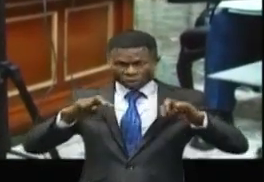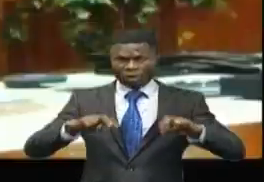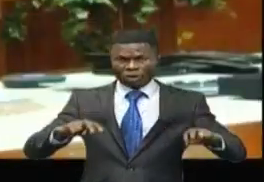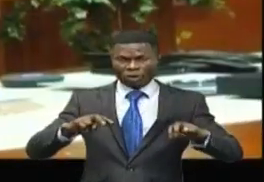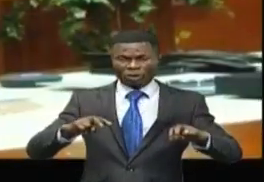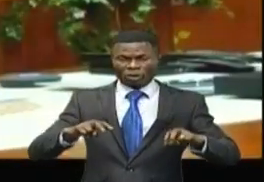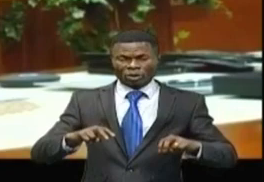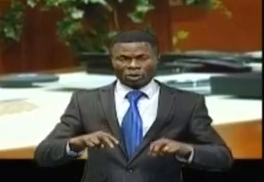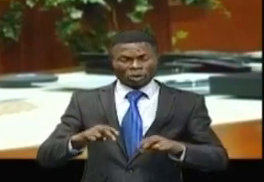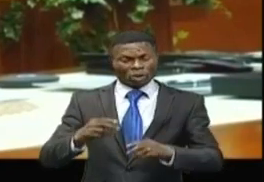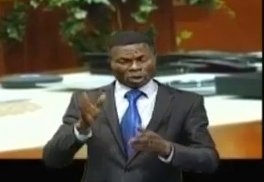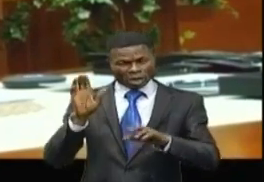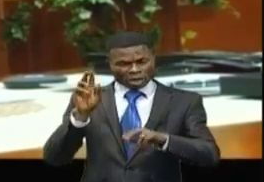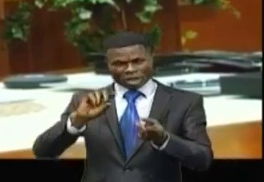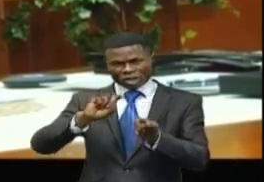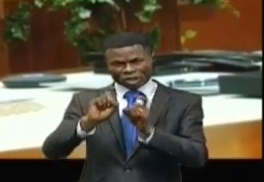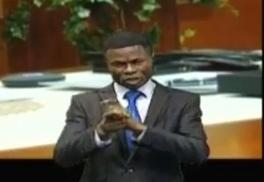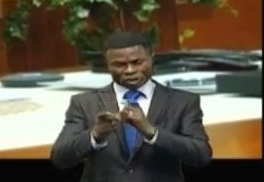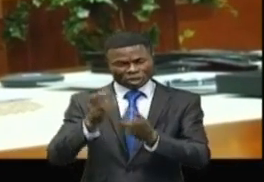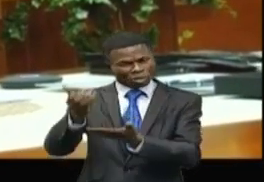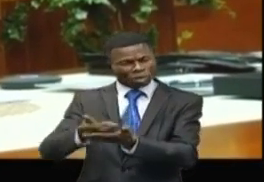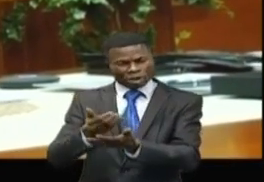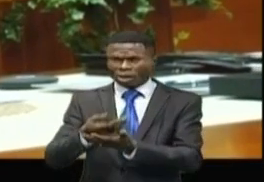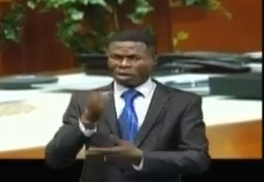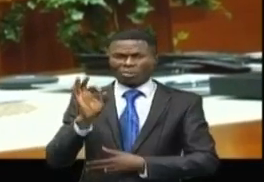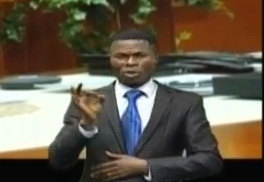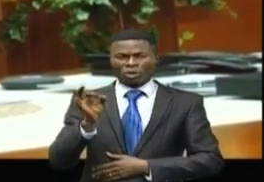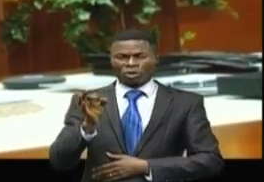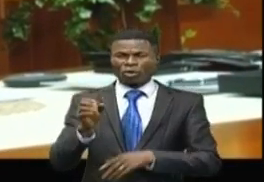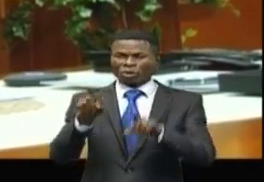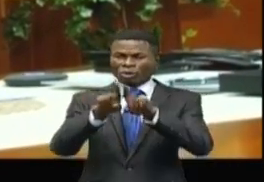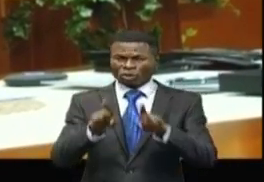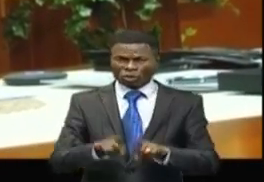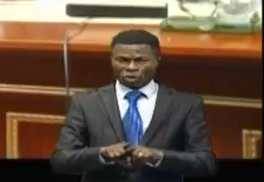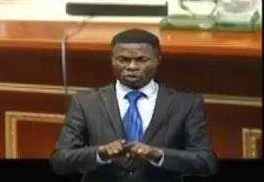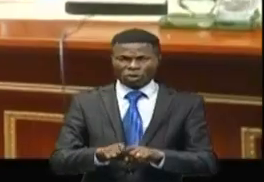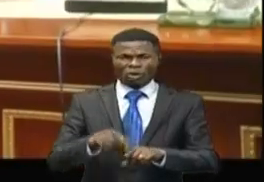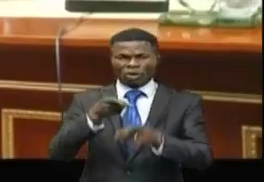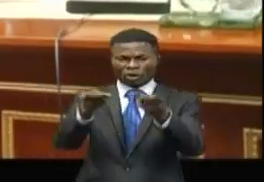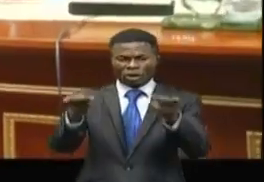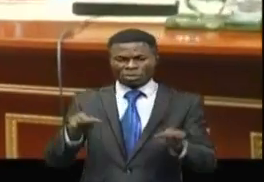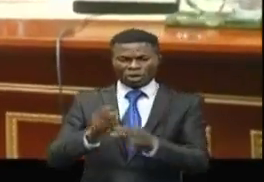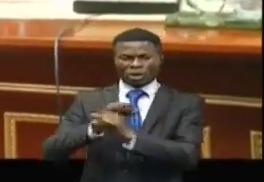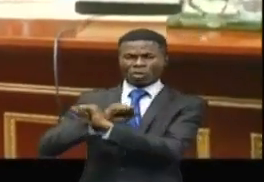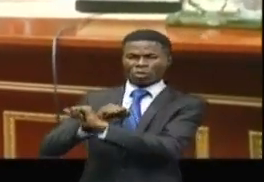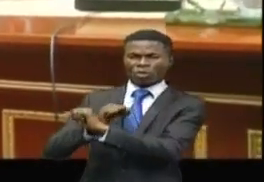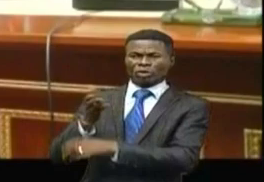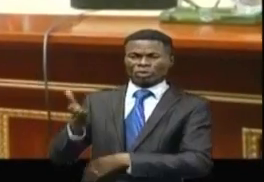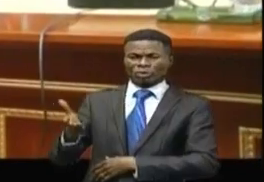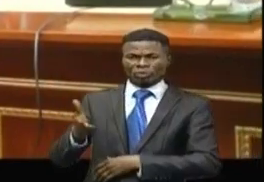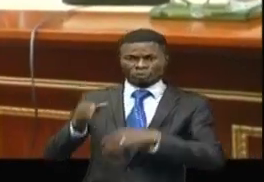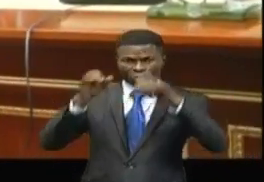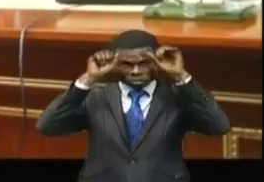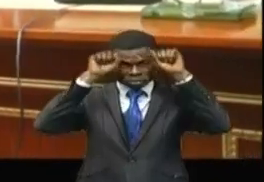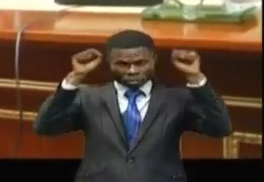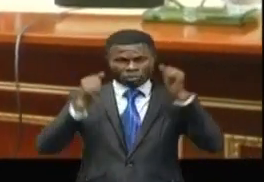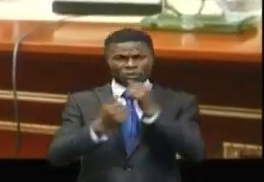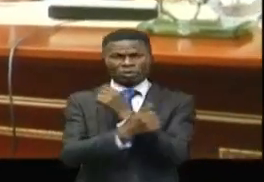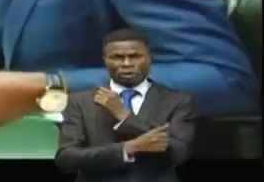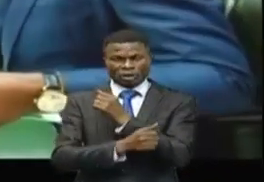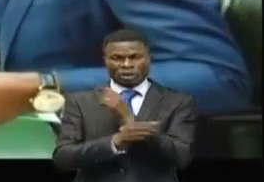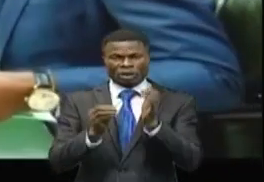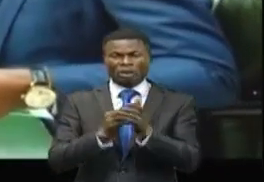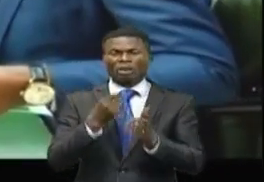encore transformer en permis d'exploitation ou encore dans les aires protégées le président de la république a rappelé